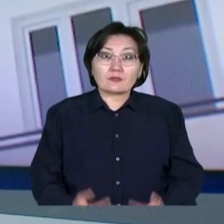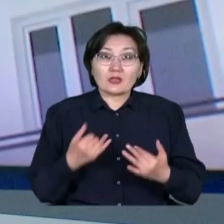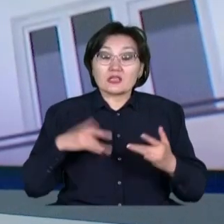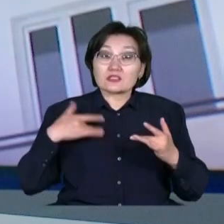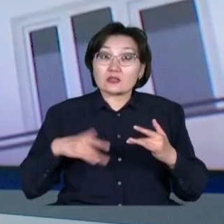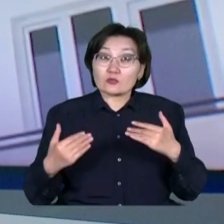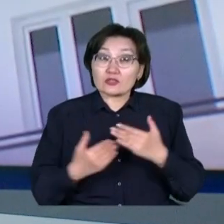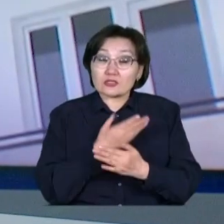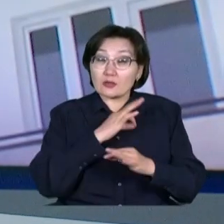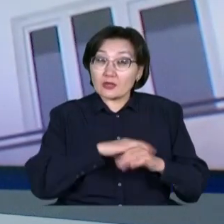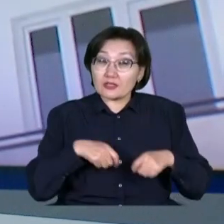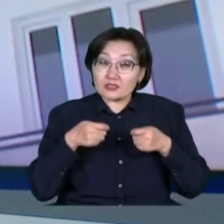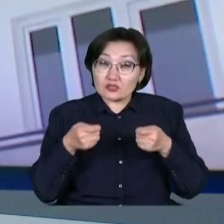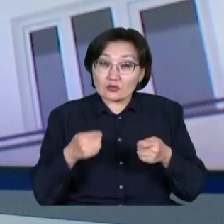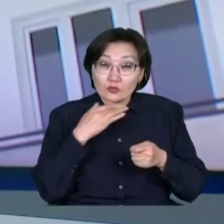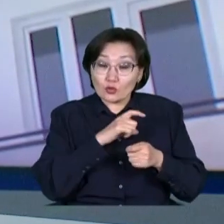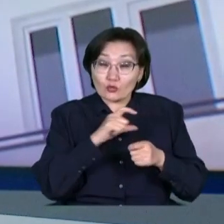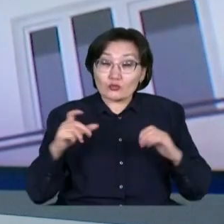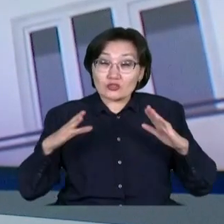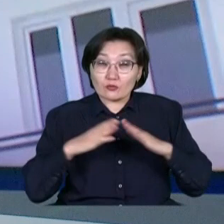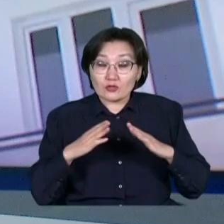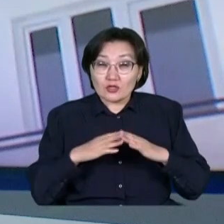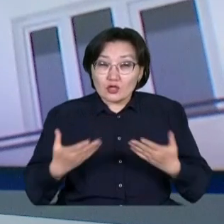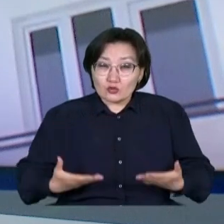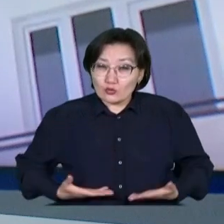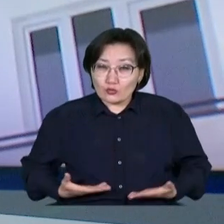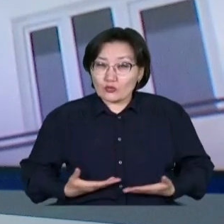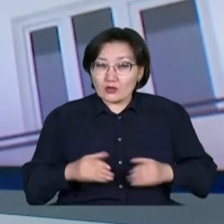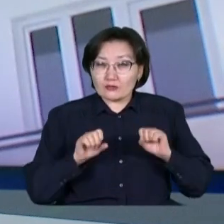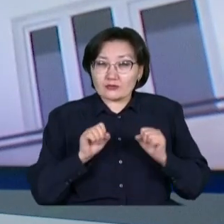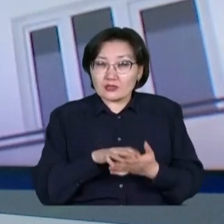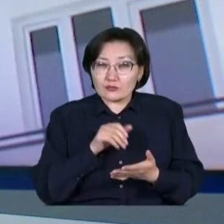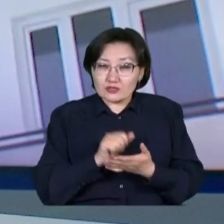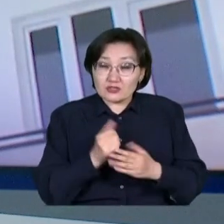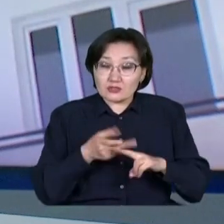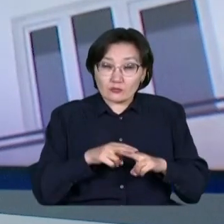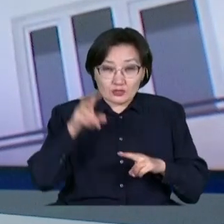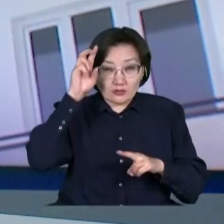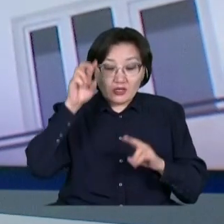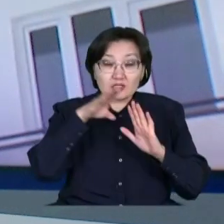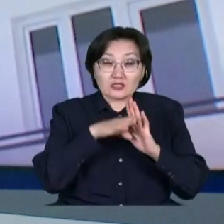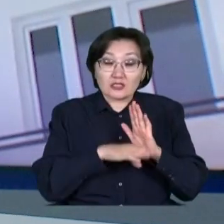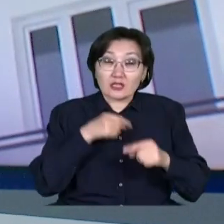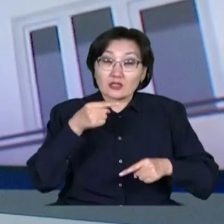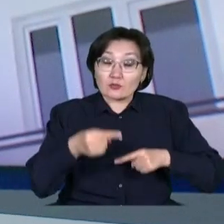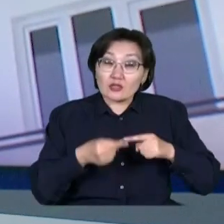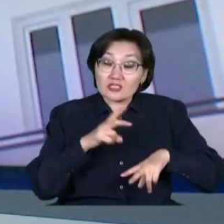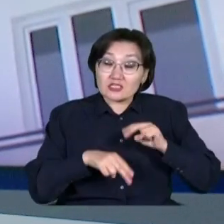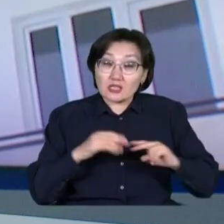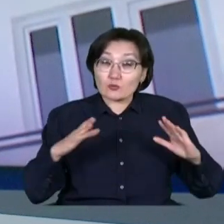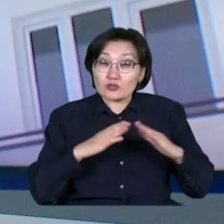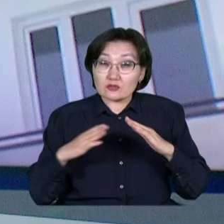Таразда жаңадан қолданысқа берілген көп қабатты үйлер тұруға жарамсыз болып шықты. Себебі мемлекеттік бағдарламамен салынған